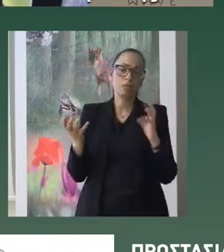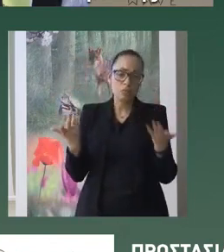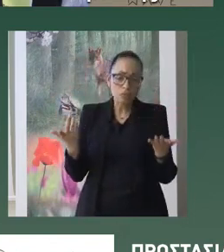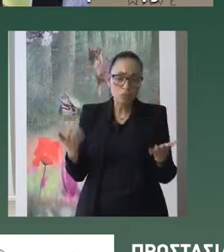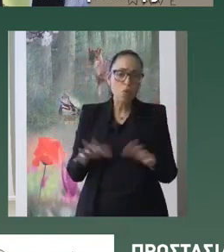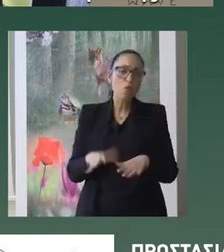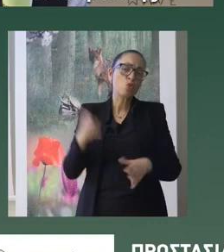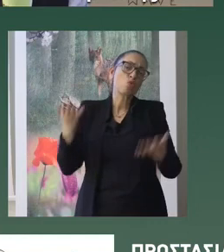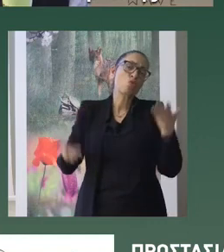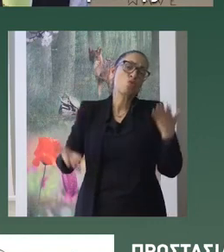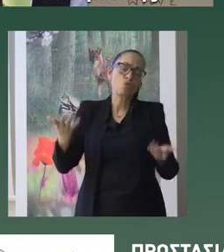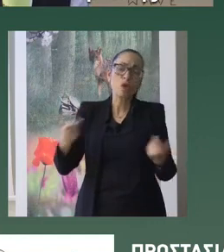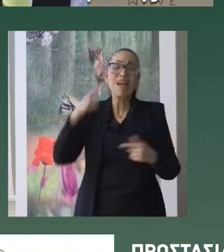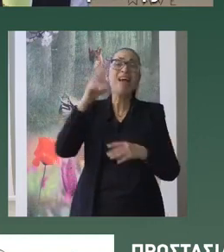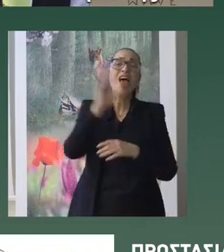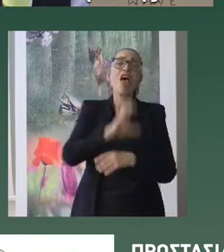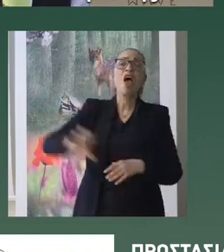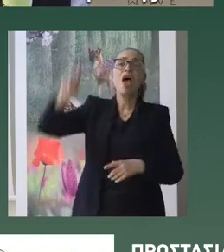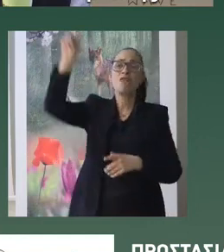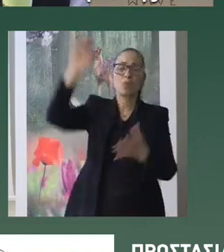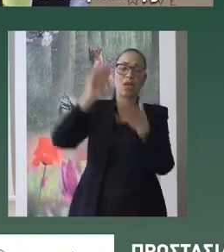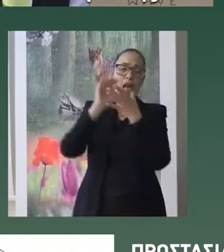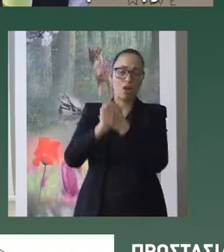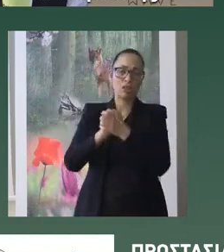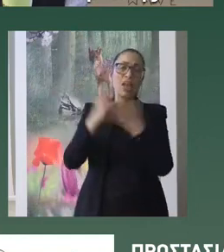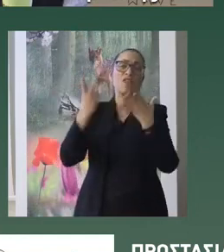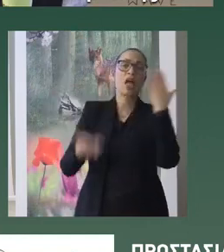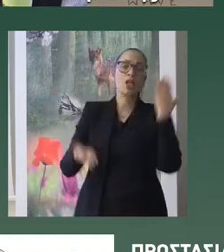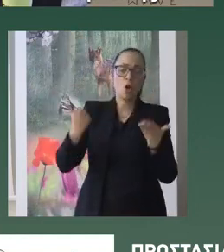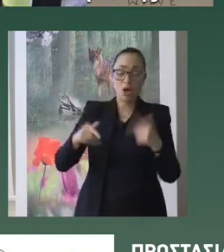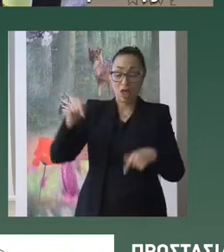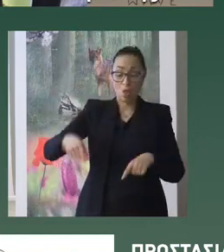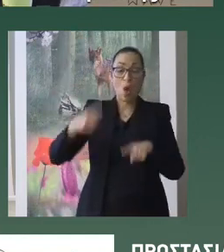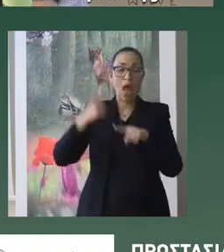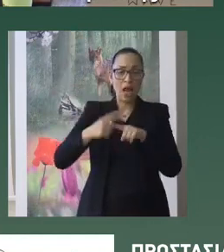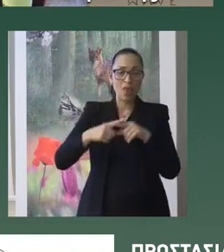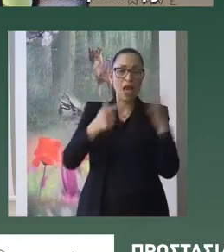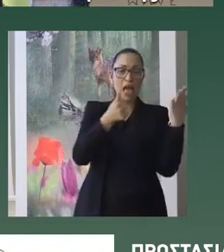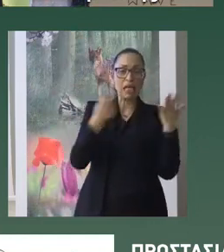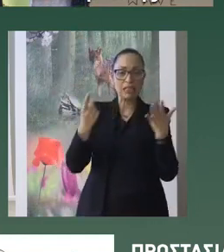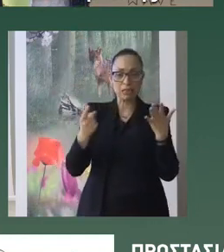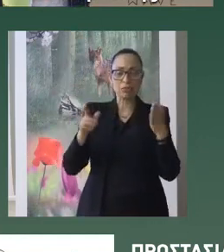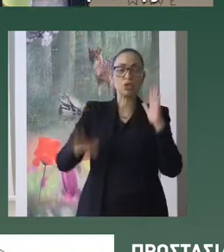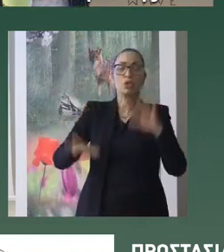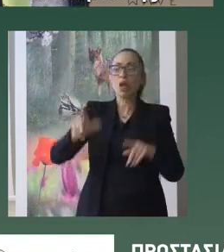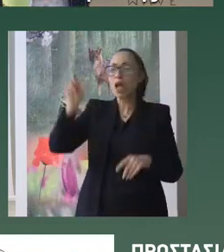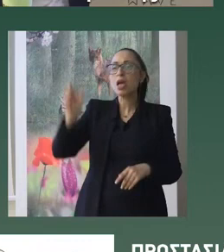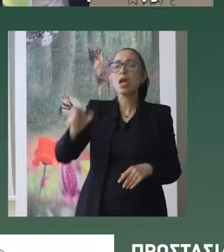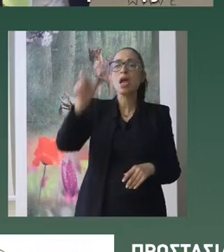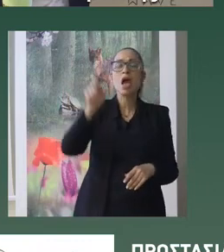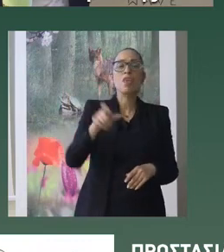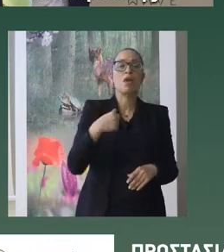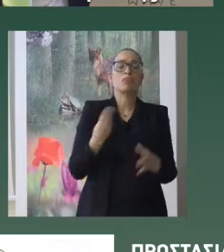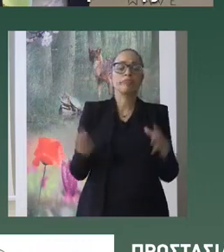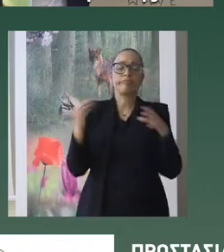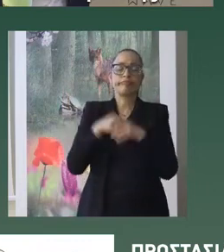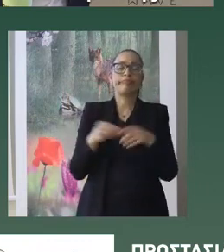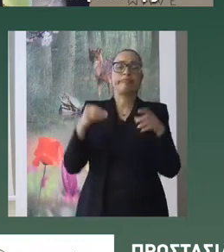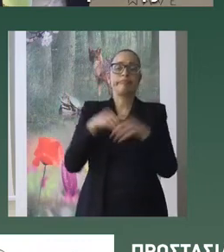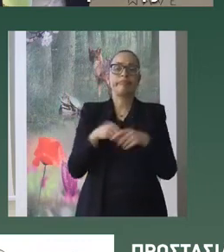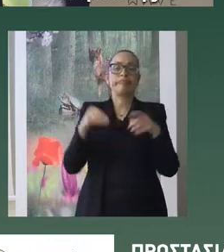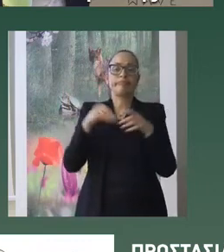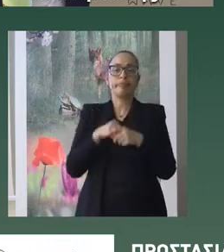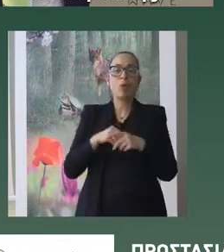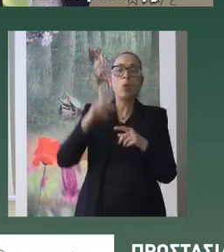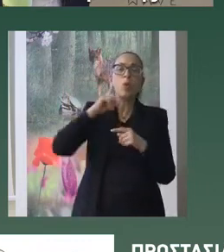Τόνους ανακάτοικο, στην Ευρωπαϊκή Ένωση είναι 6,7 τόνοι, στην Ελλάδα είναι 6,5 περίπου τόνοι. Κάθε ένας από εμάς κάθε χρόνο συμβάλλει με 6,5